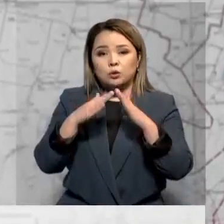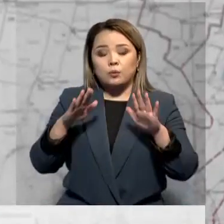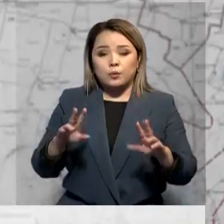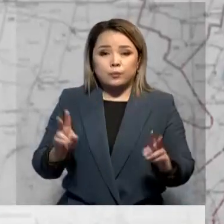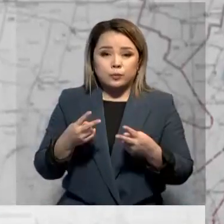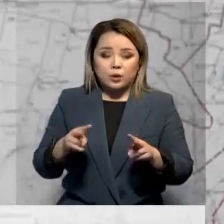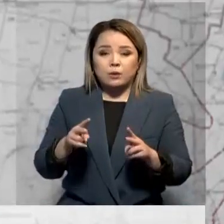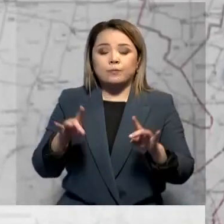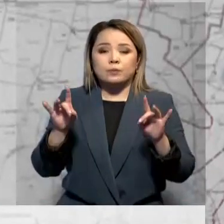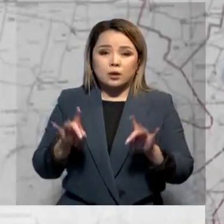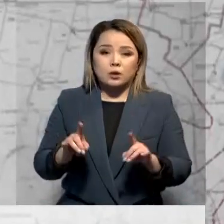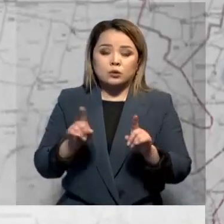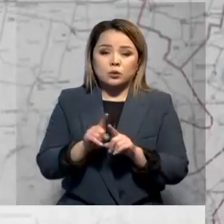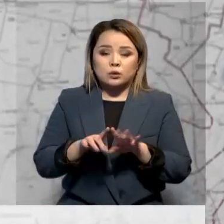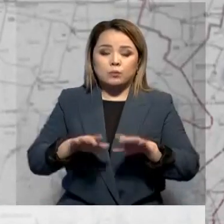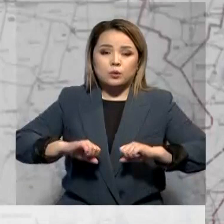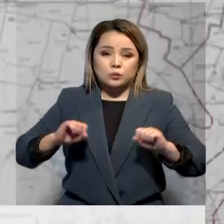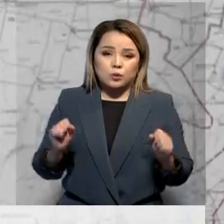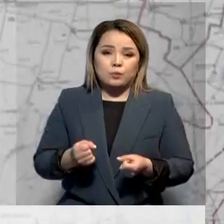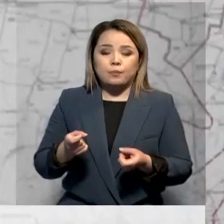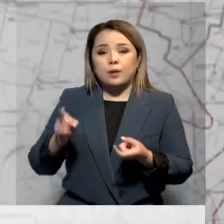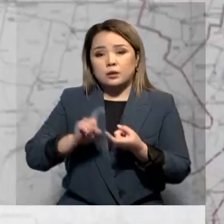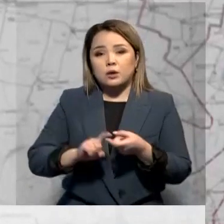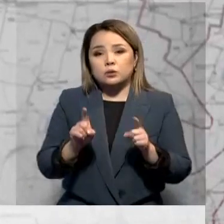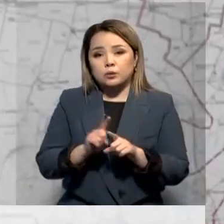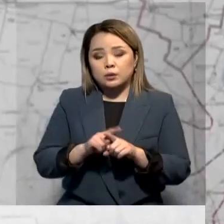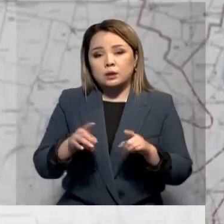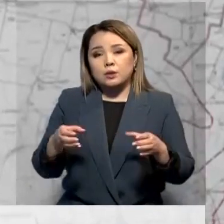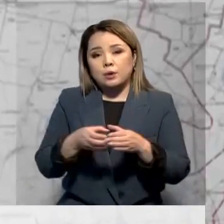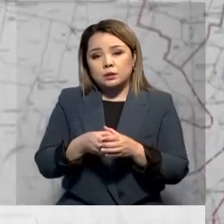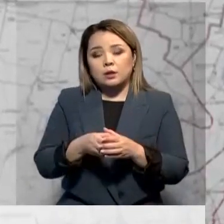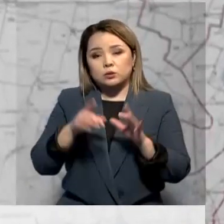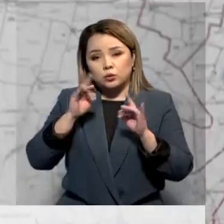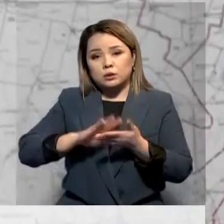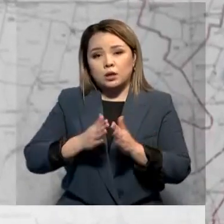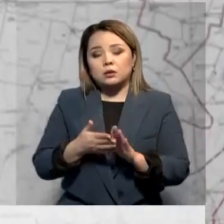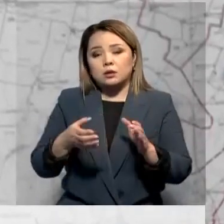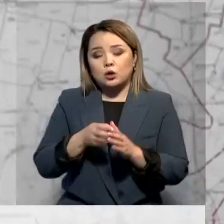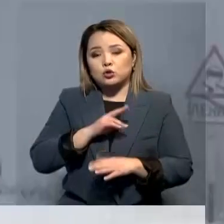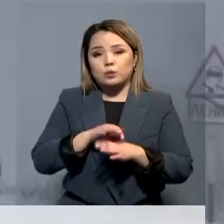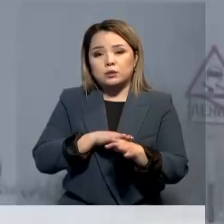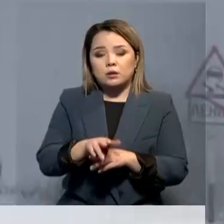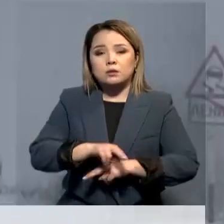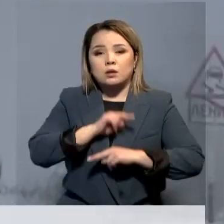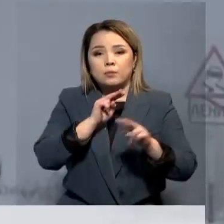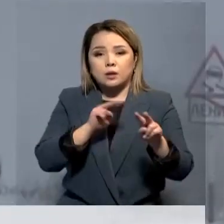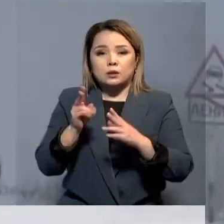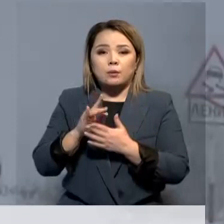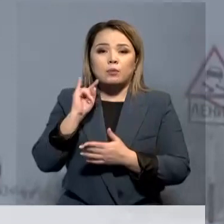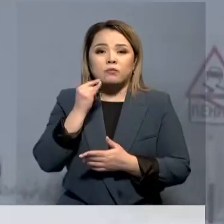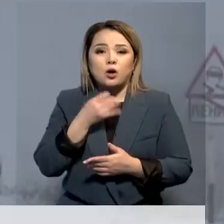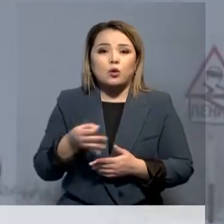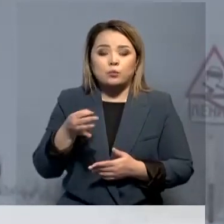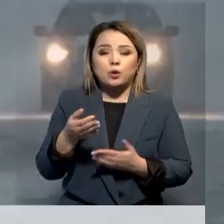дәмханалар. Күннің күрт суына байланысты төтенше жағдайлар департаментінің жеке құрамы күшейтілген жұмыс тәртібіне көшті. Павлодар облысында